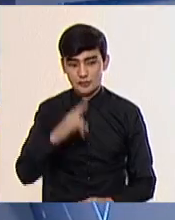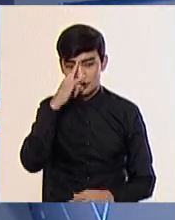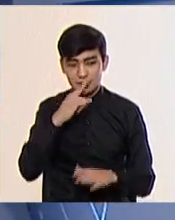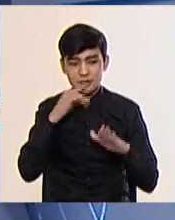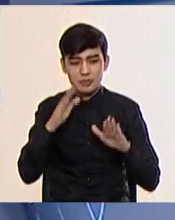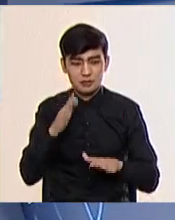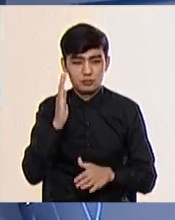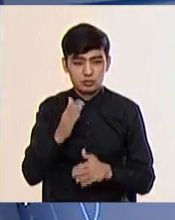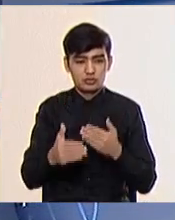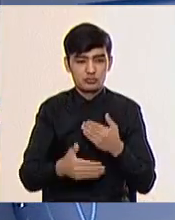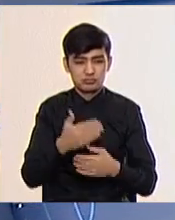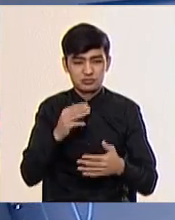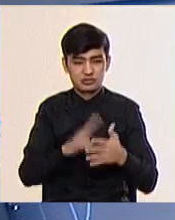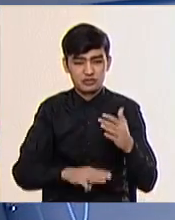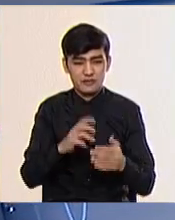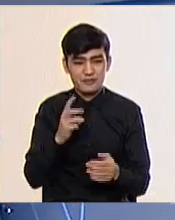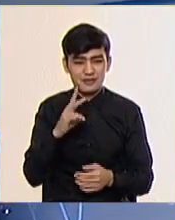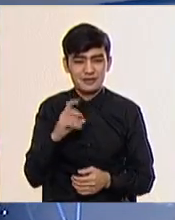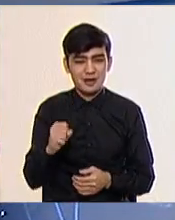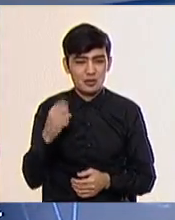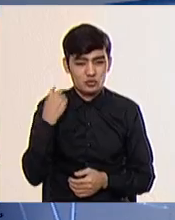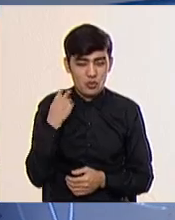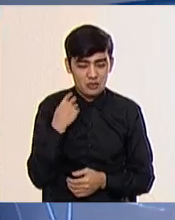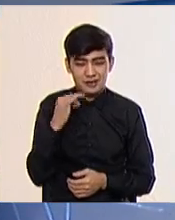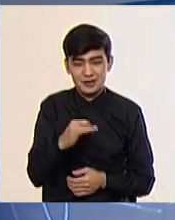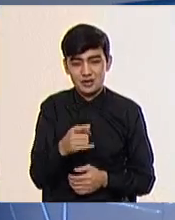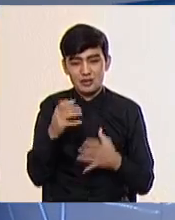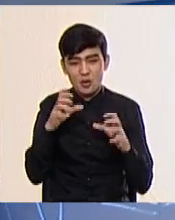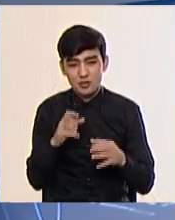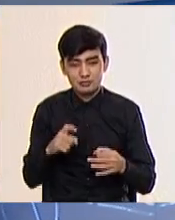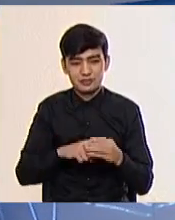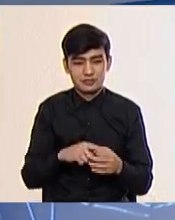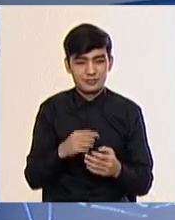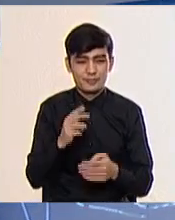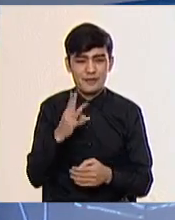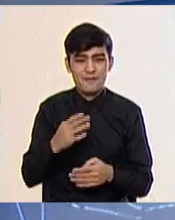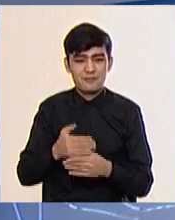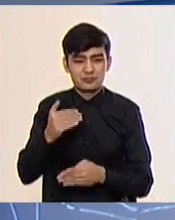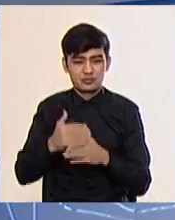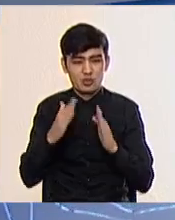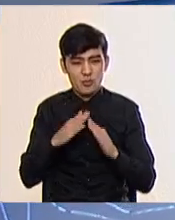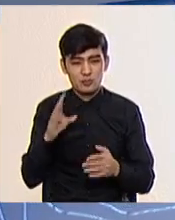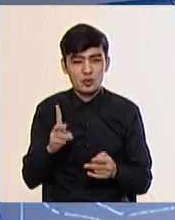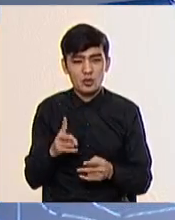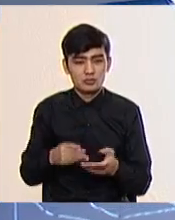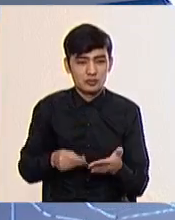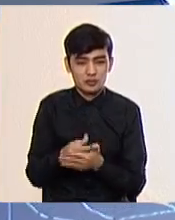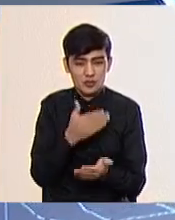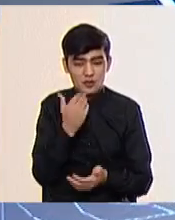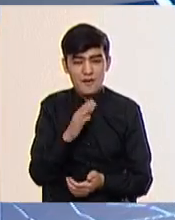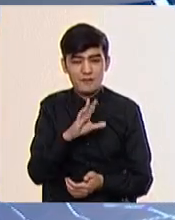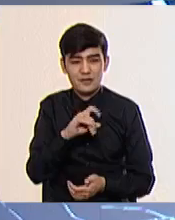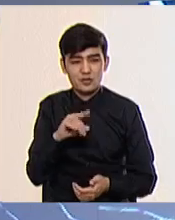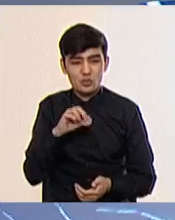Казахстанцев будут штрафовать за долги. Пока это только проект закона, и коснется он жителей многоэтажных домов, не оплачивающих взносы